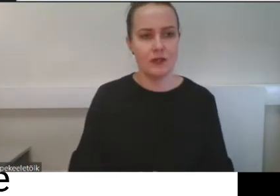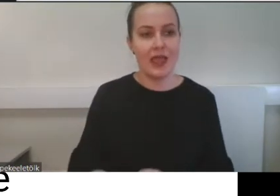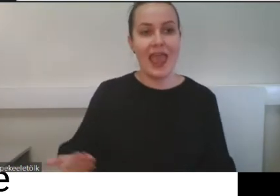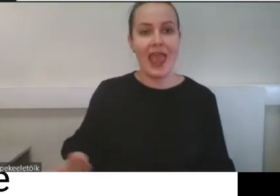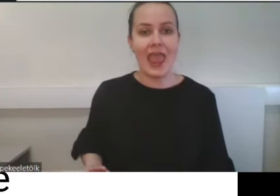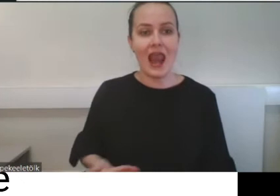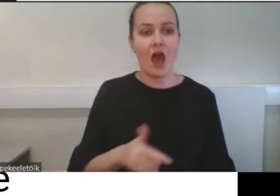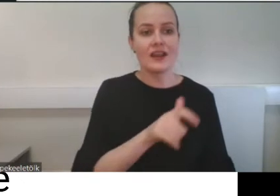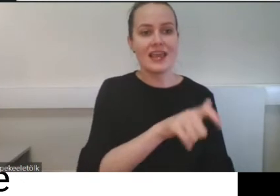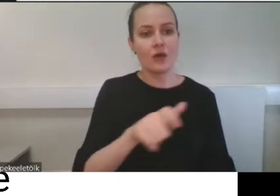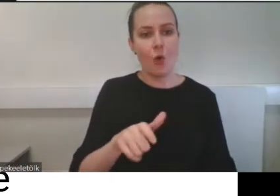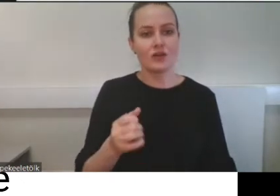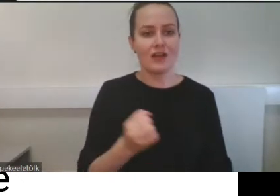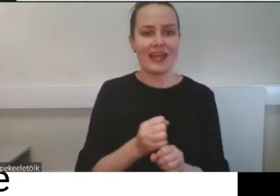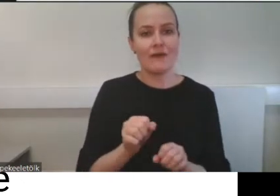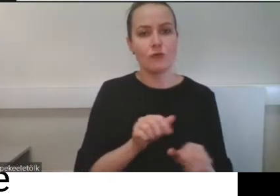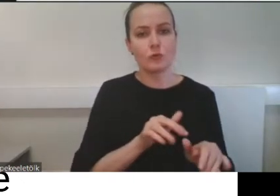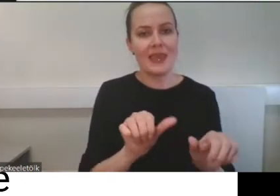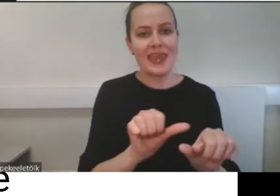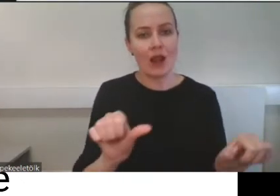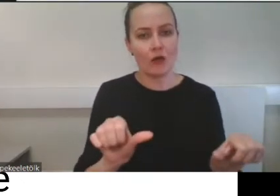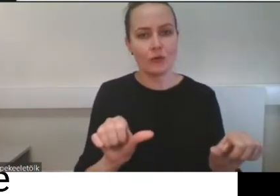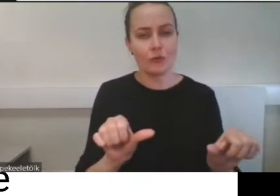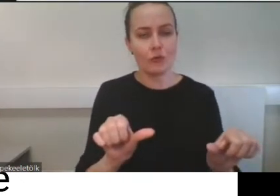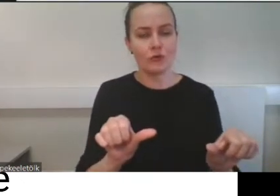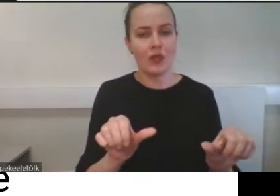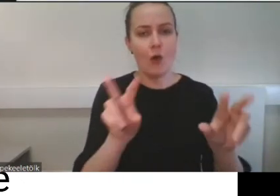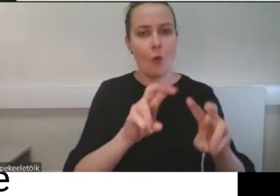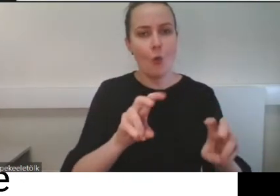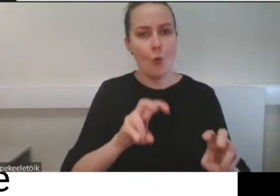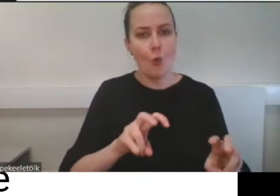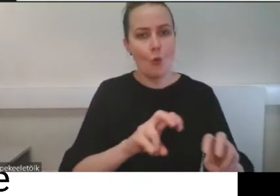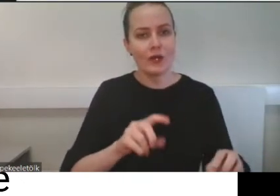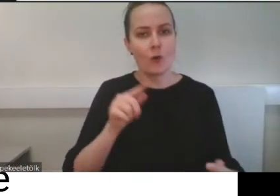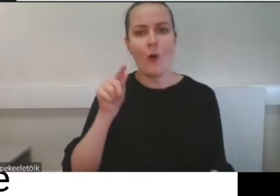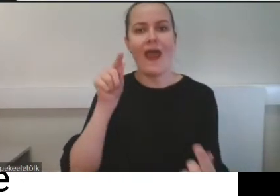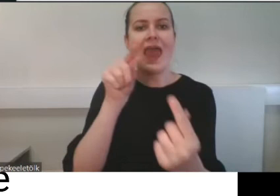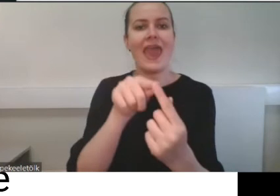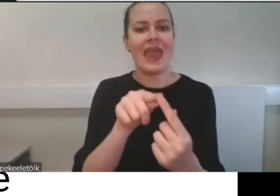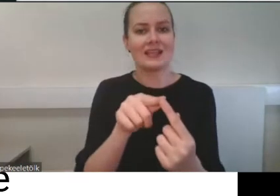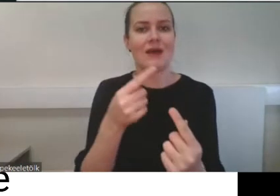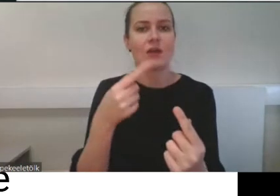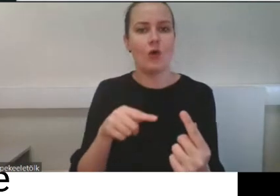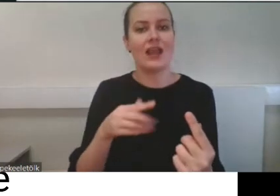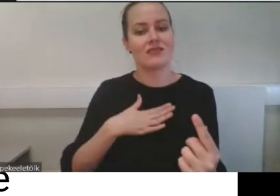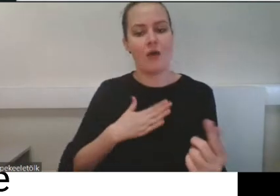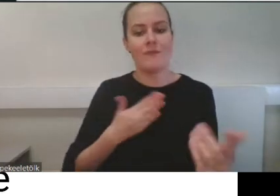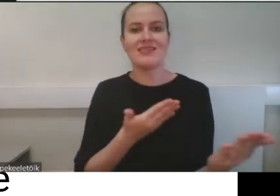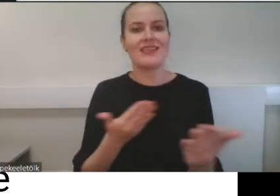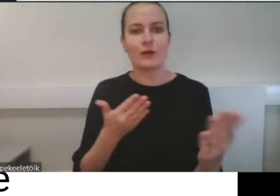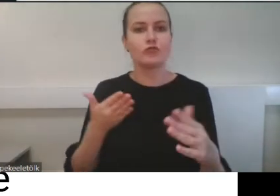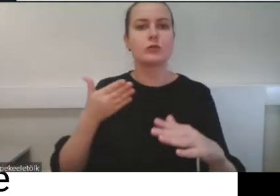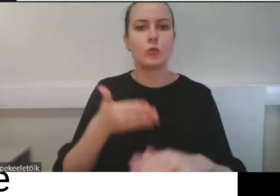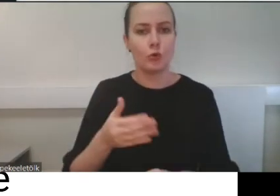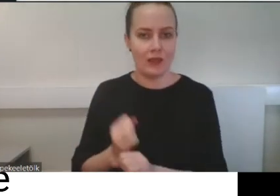ääretult kõrgeks ajama, mis tegelikult nagu ei olnud selles mõttes nagu meie huvi ega